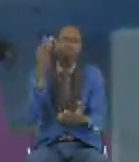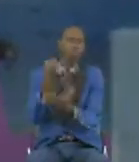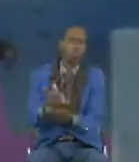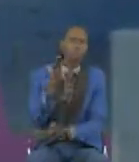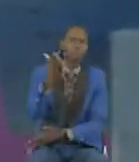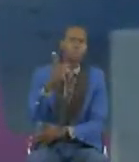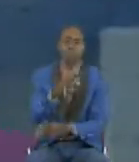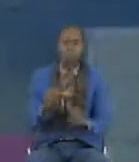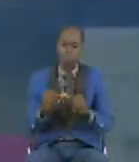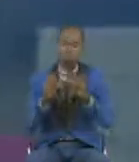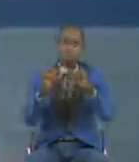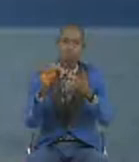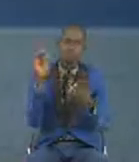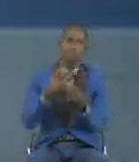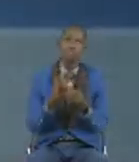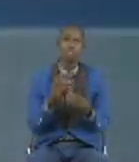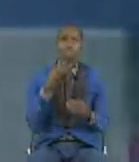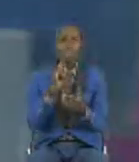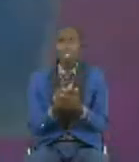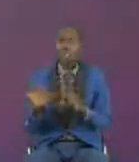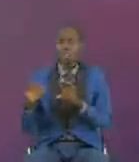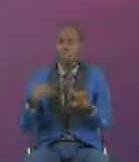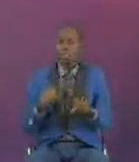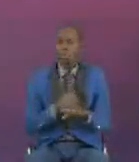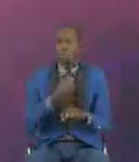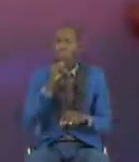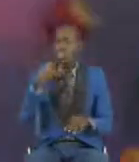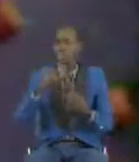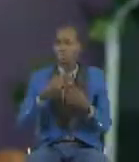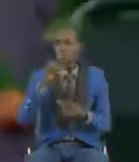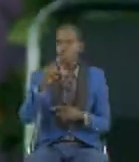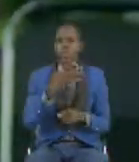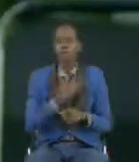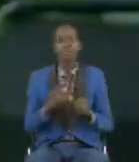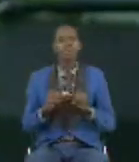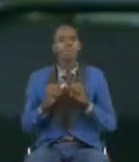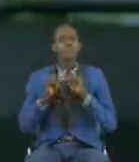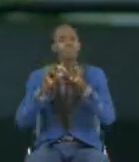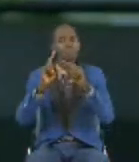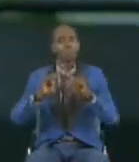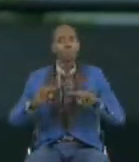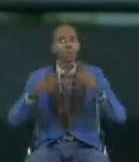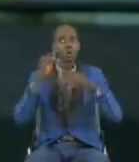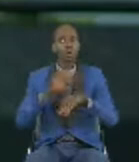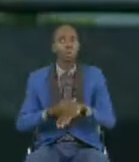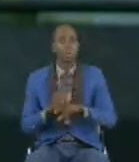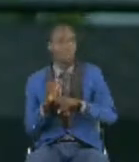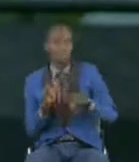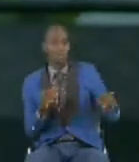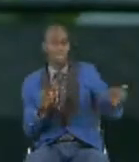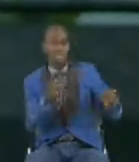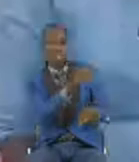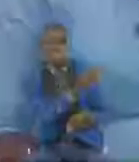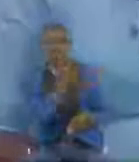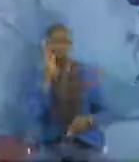tu avances. Si on dit, est-ce qu'on ne t'a pas dit et tu continues à avancer, ils seront fatigués